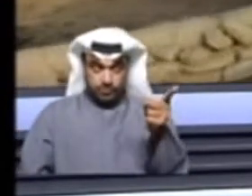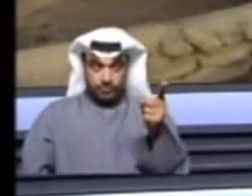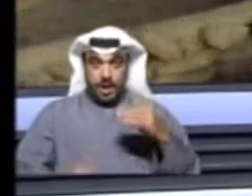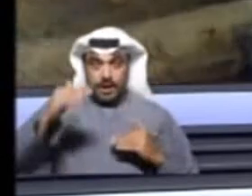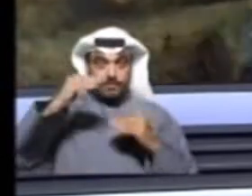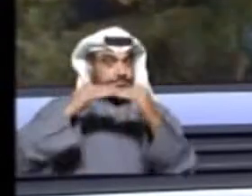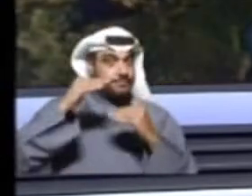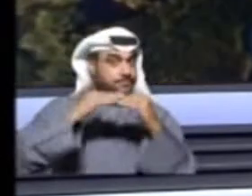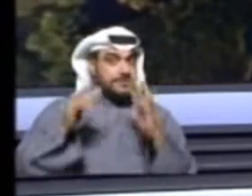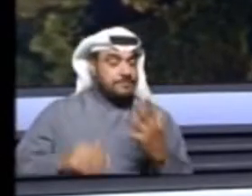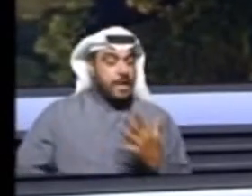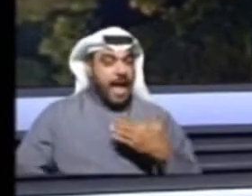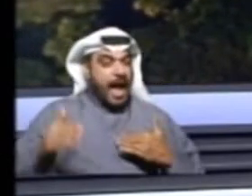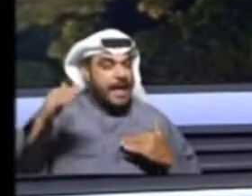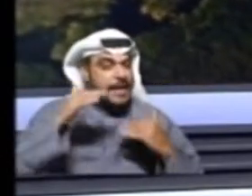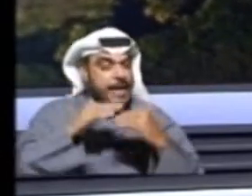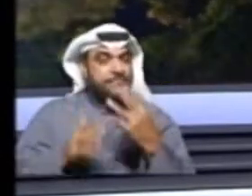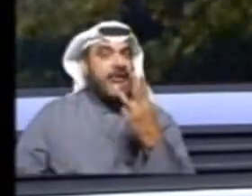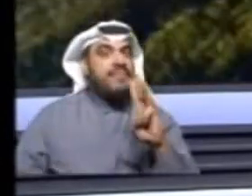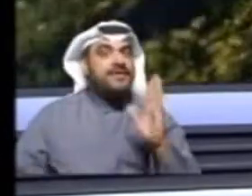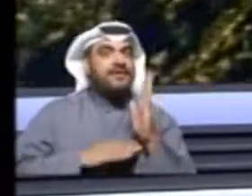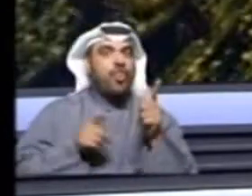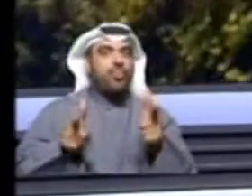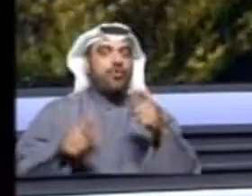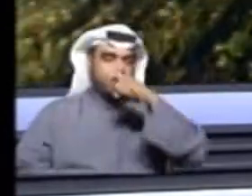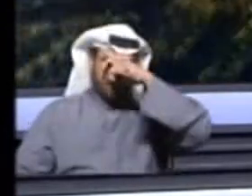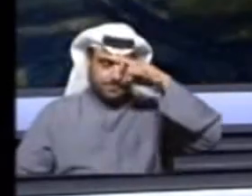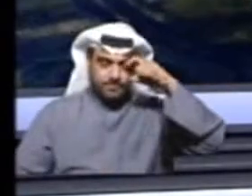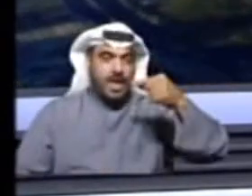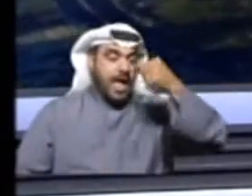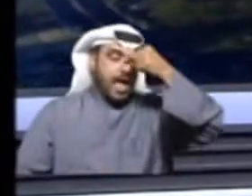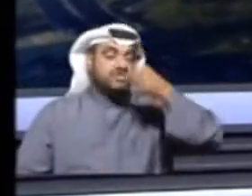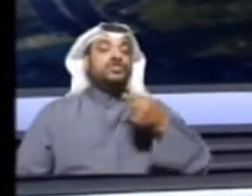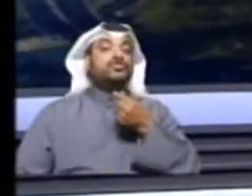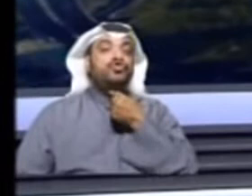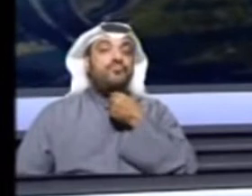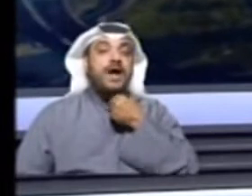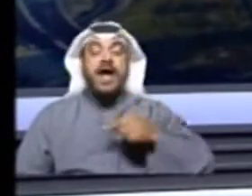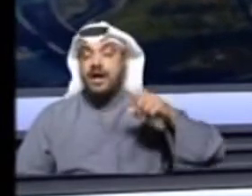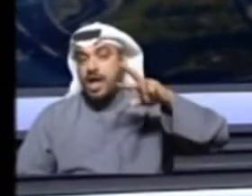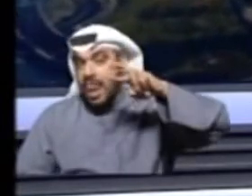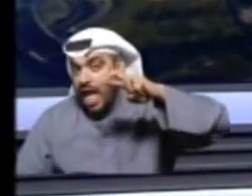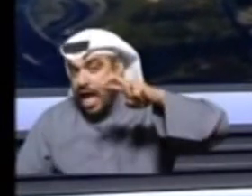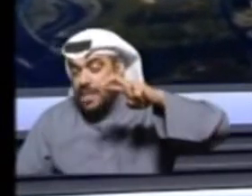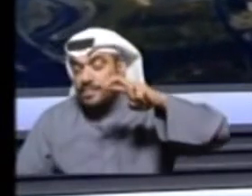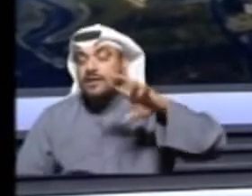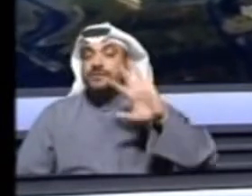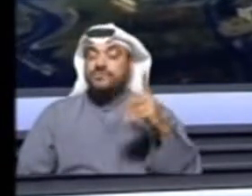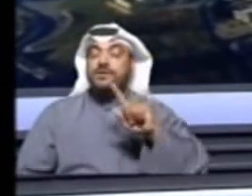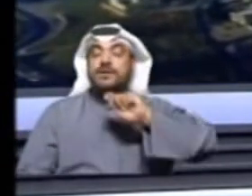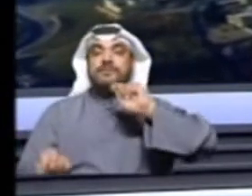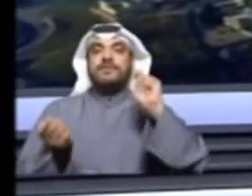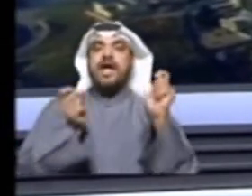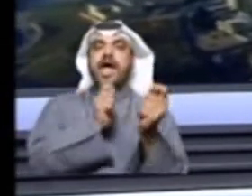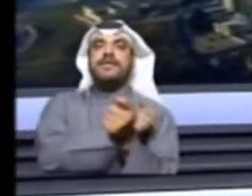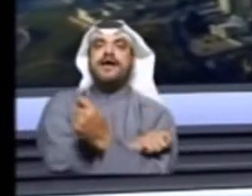والصغرى ما بين 9 إلى 10 درجات مئوية. ابتداء من يوم الجمعة إلى يوم الأحد راح تبدأ الكتلة الهوائية بالتغير مع تحول